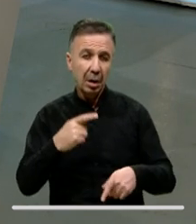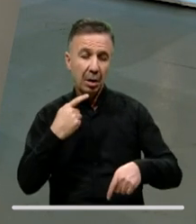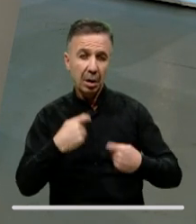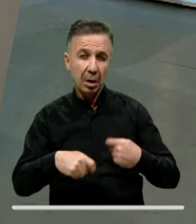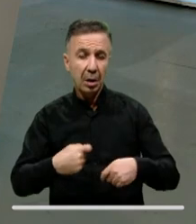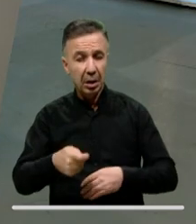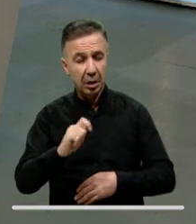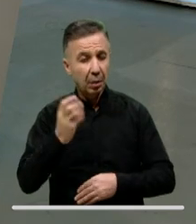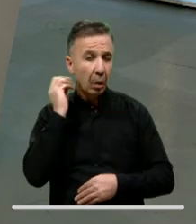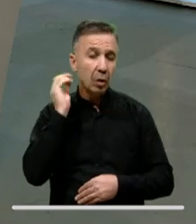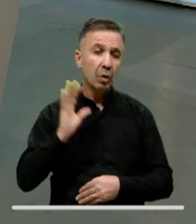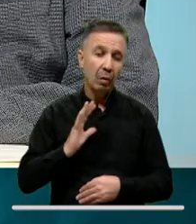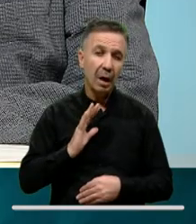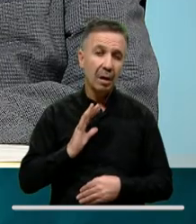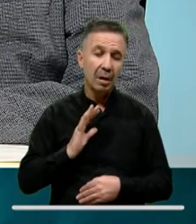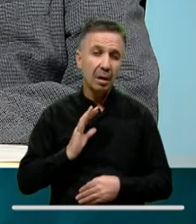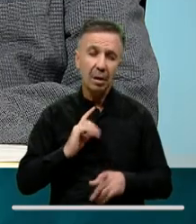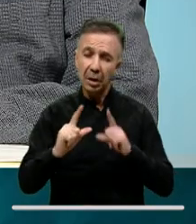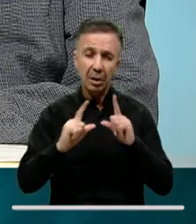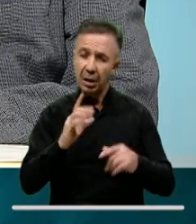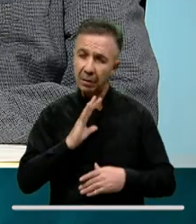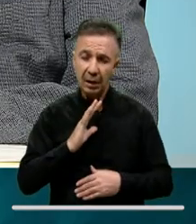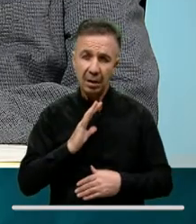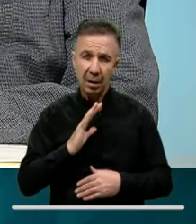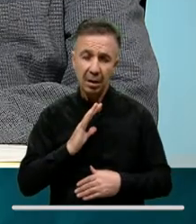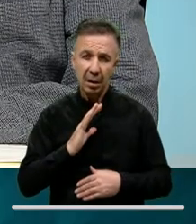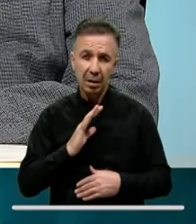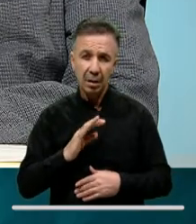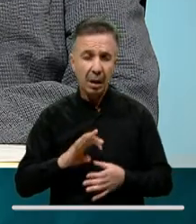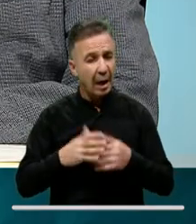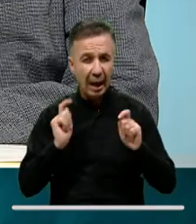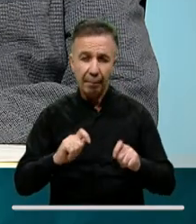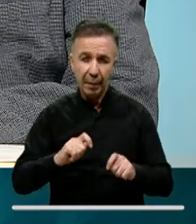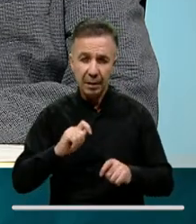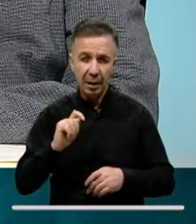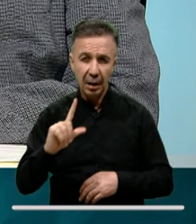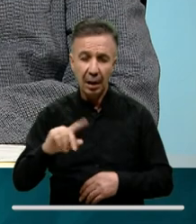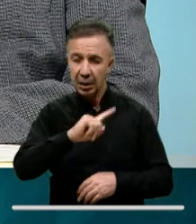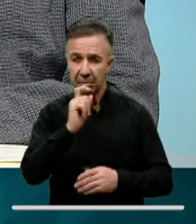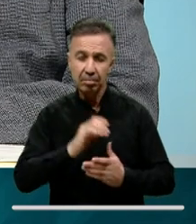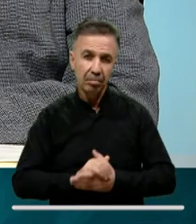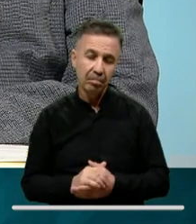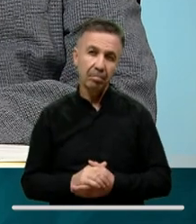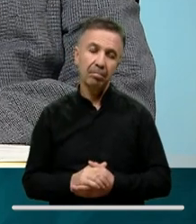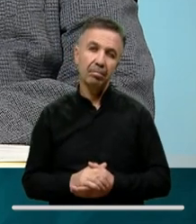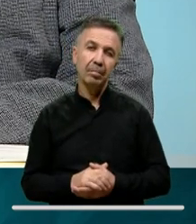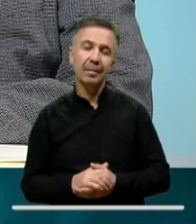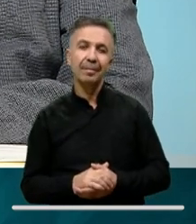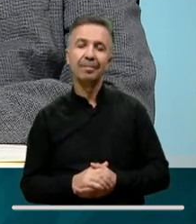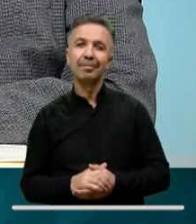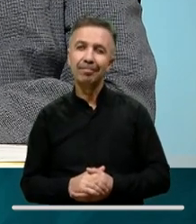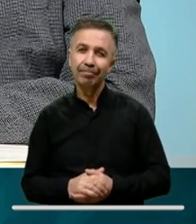var. Hayatını idame ettirmek için hem orada hem burada biraz para da bırakması lazım. Bu durumda olursa ne olur? Evet,